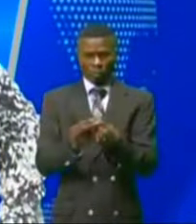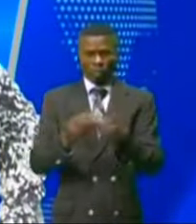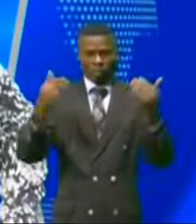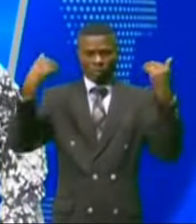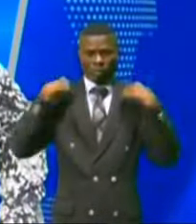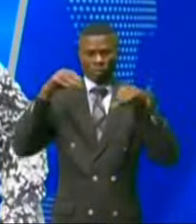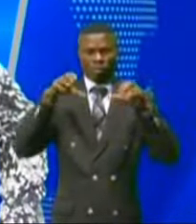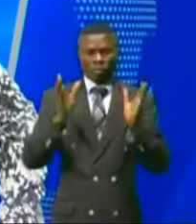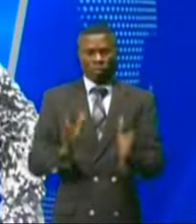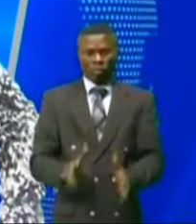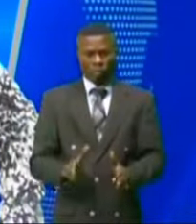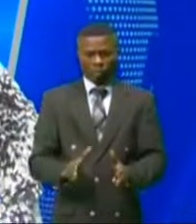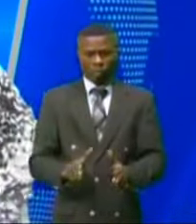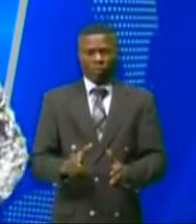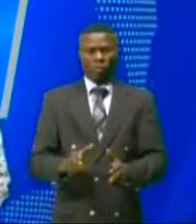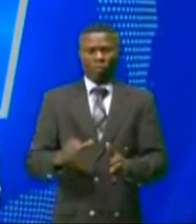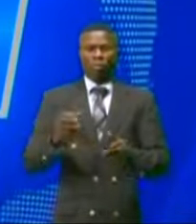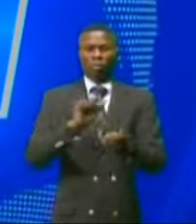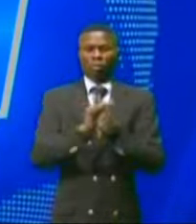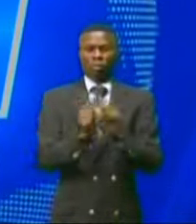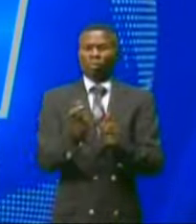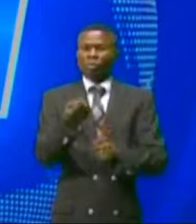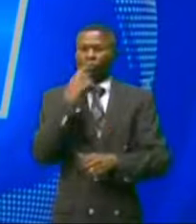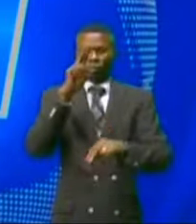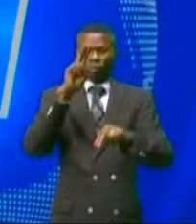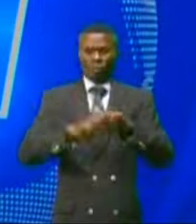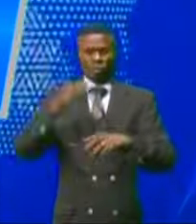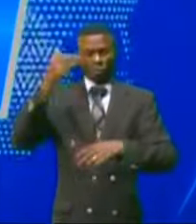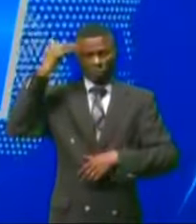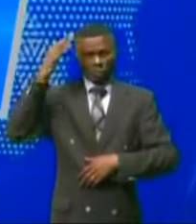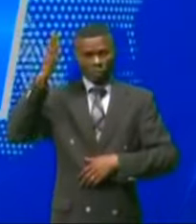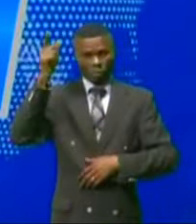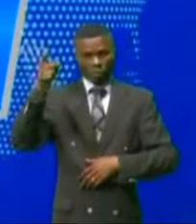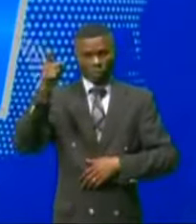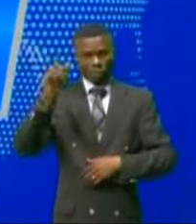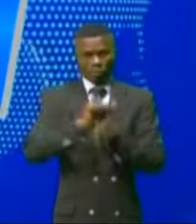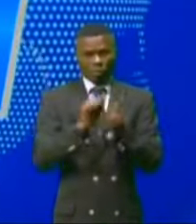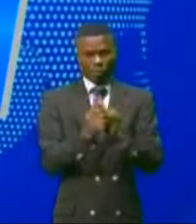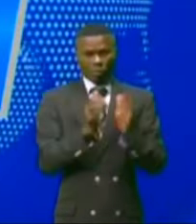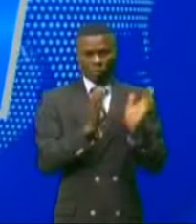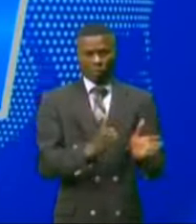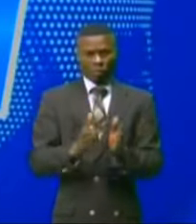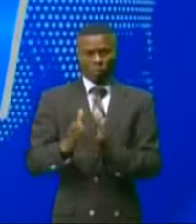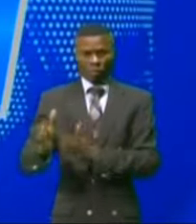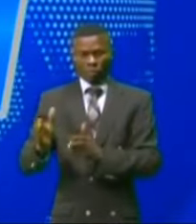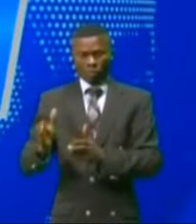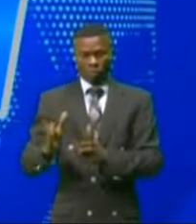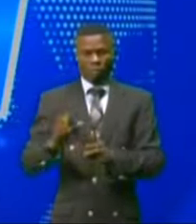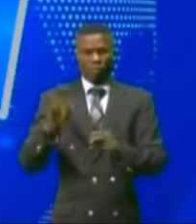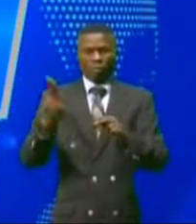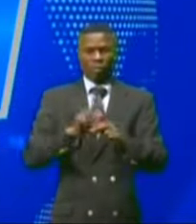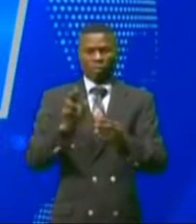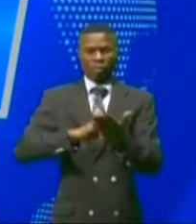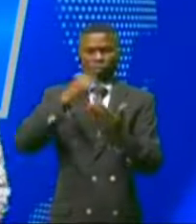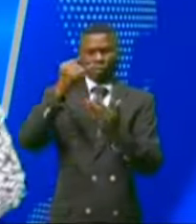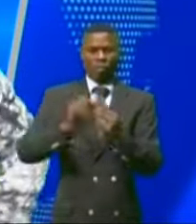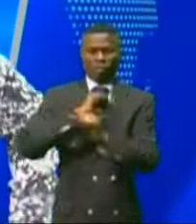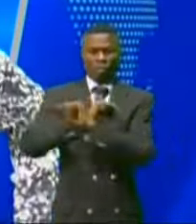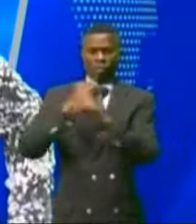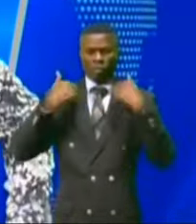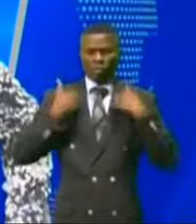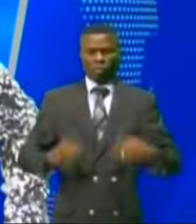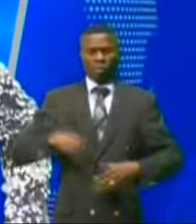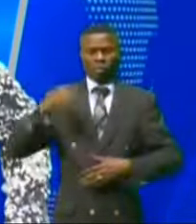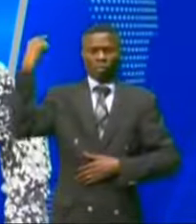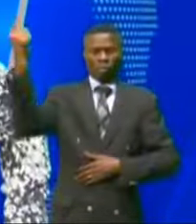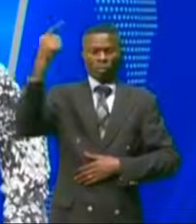l'autorité congolaise de réglementation pharmaceutique se joint à Mbandaka dans le cadre de la préparation de la mise en œuvre du programme couverture santé